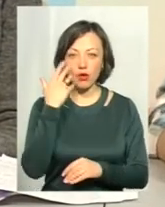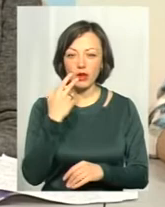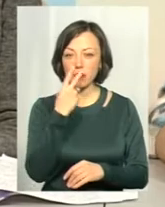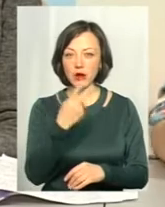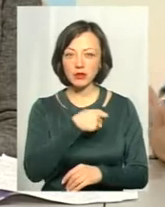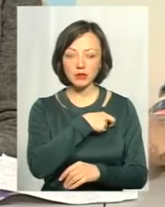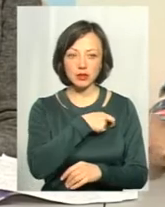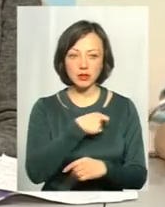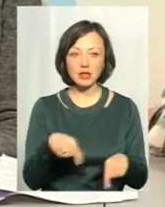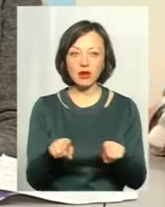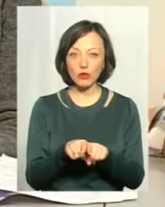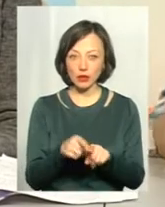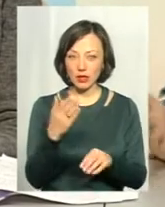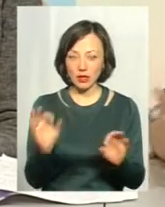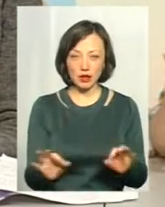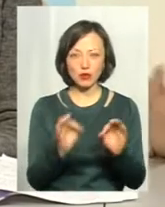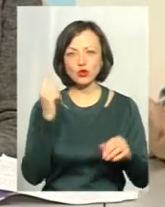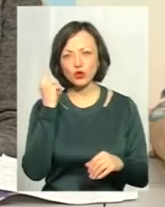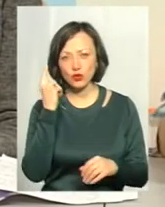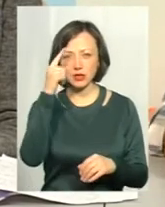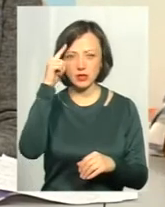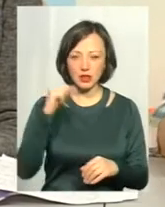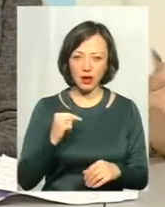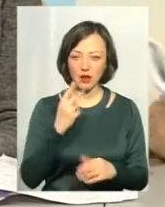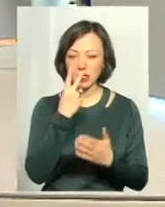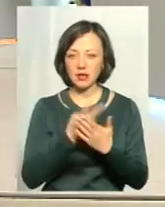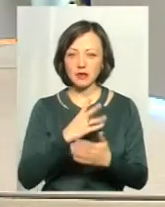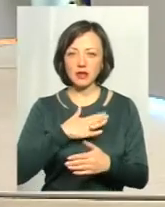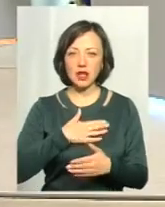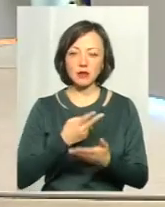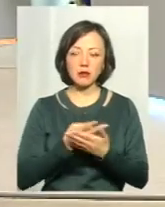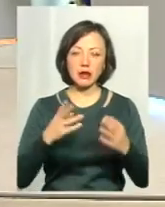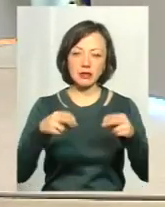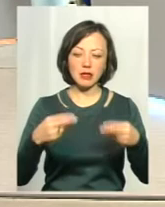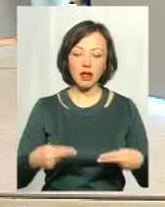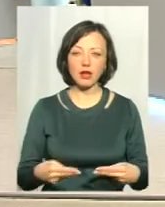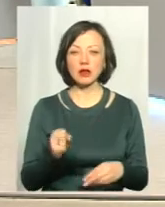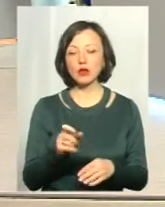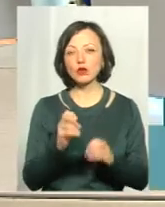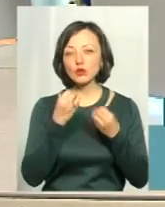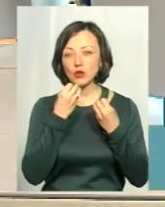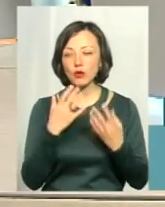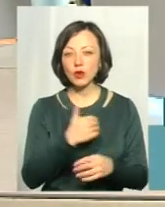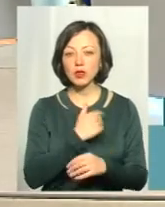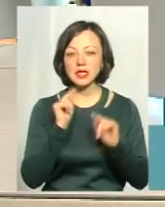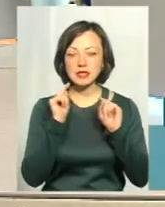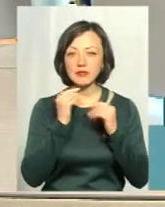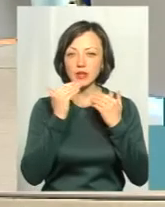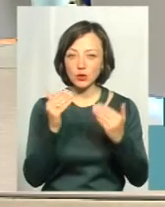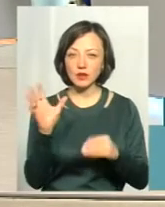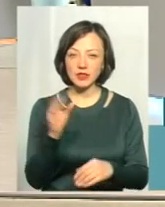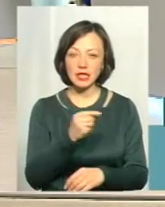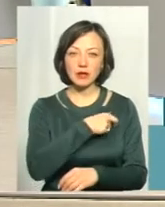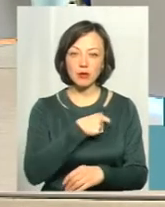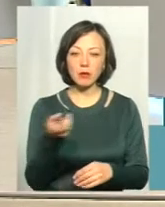бачать депутати, вони також їх ніколи, вони чули, вони знають, вони дивляться наші презентації. Але дуже добре, я би хотіла звернутися до всіх